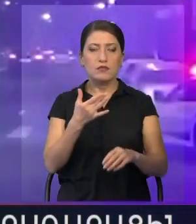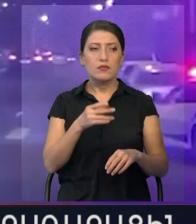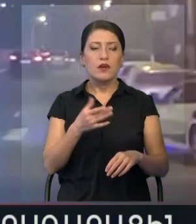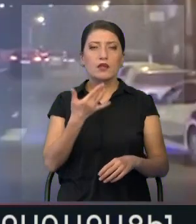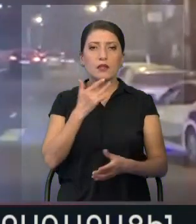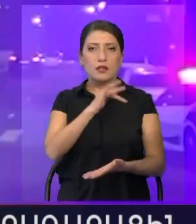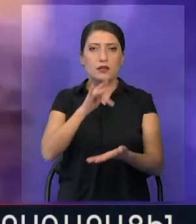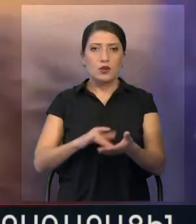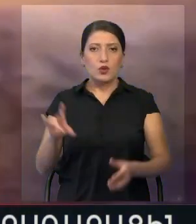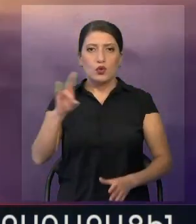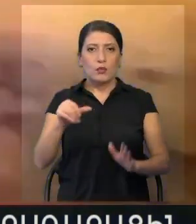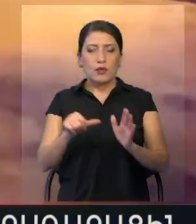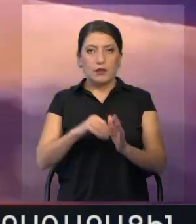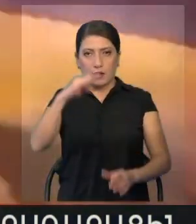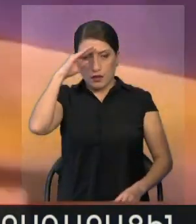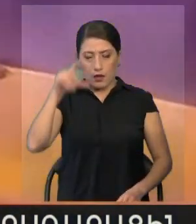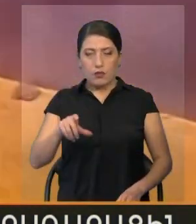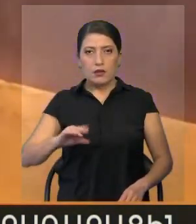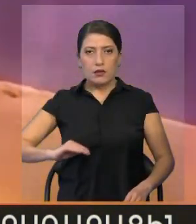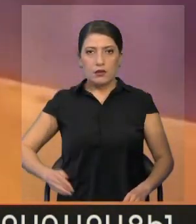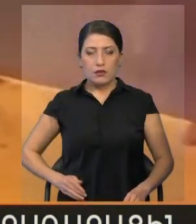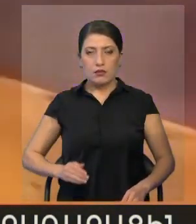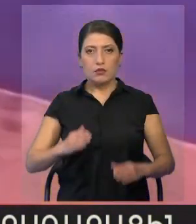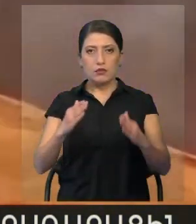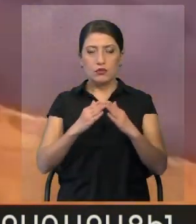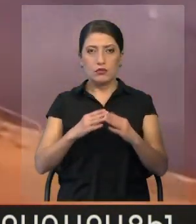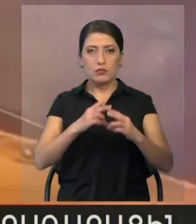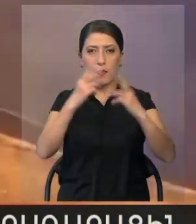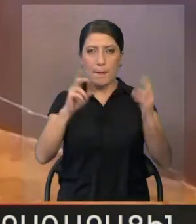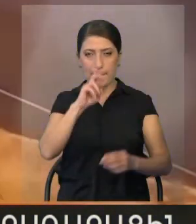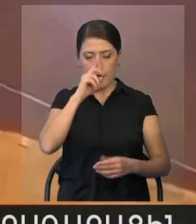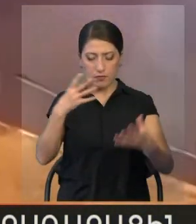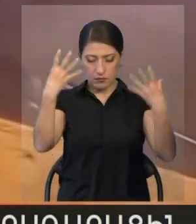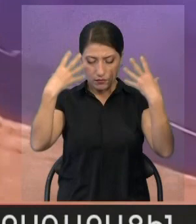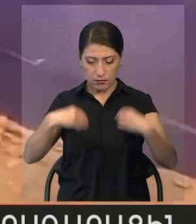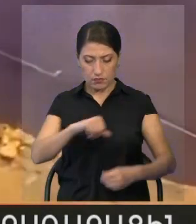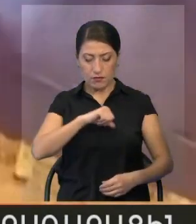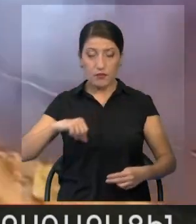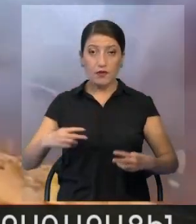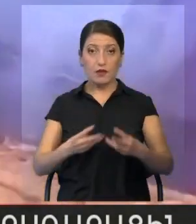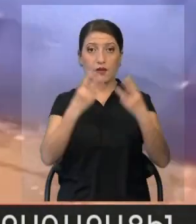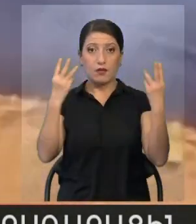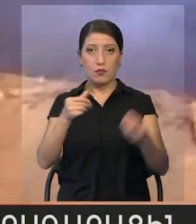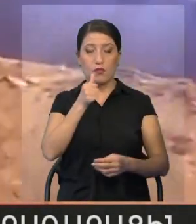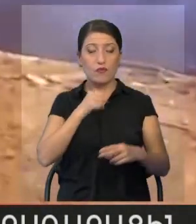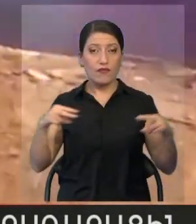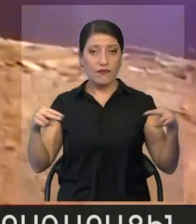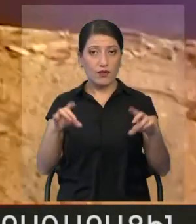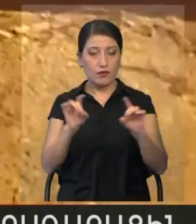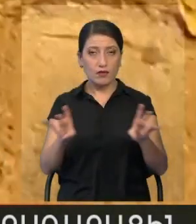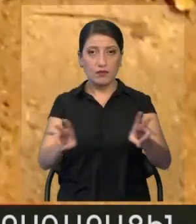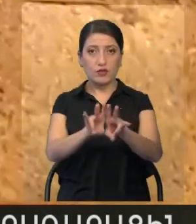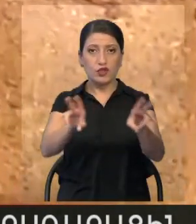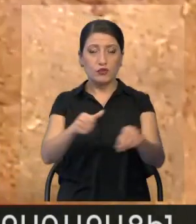կենտրոնում։ Նոյեմբերի 6-ին էր տղամարդը կառավարական ամառանոցի մոտ բենզինը լցրել վրան ու ինքն իրեն կրակին տվել, ըստ ականատեսների,